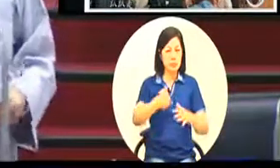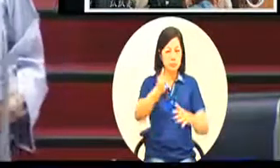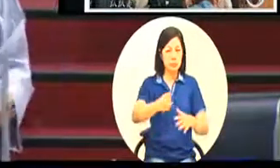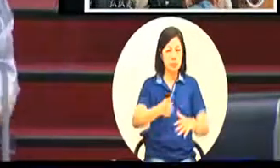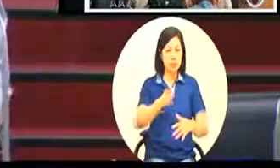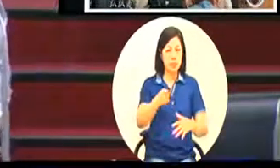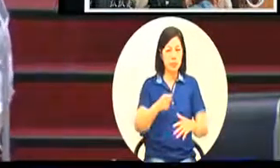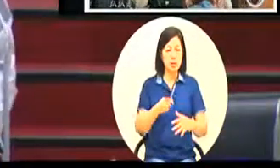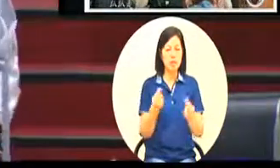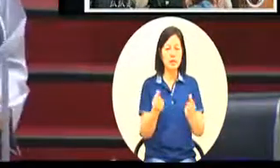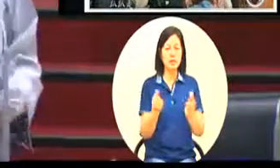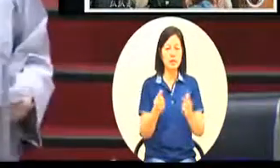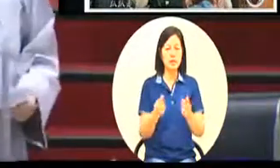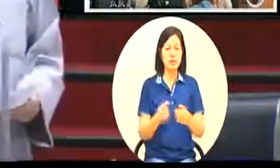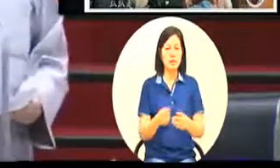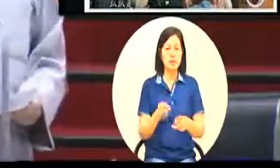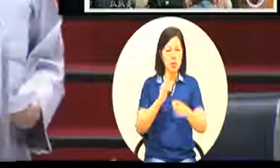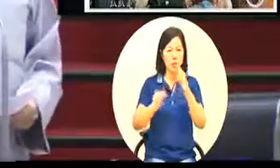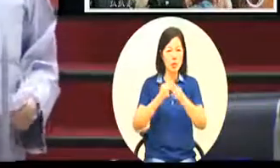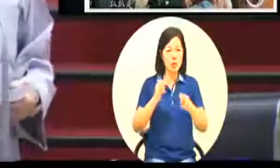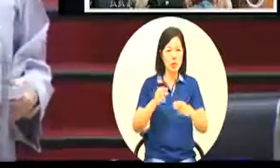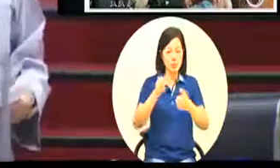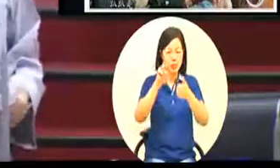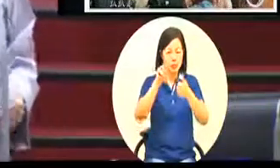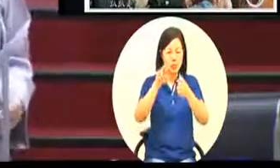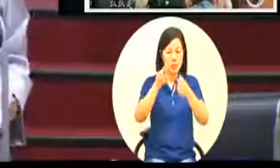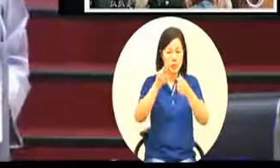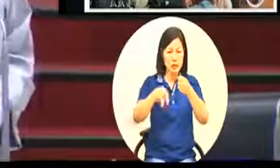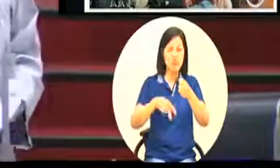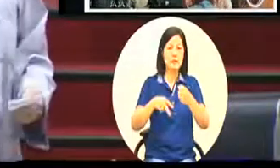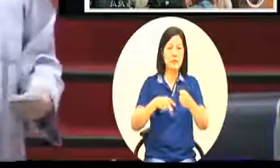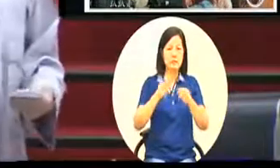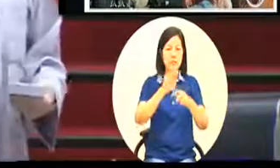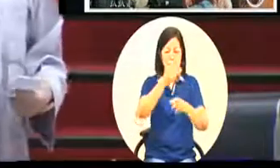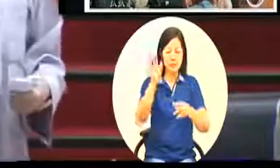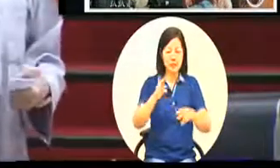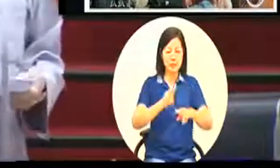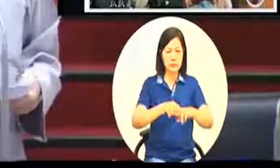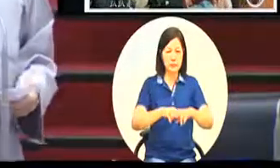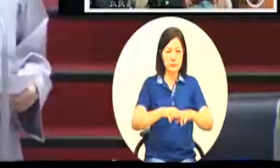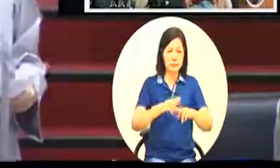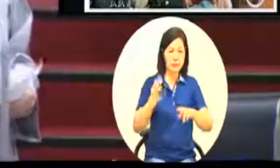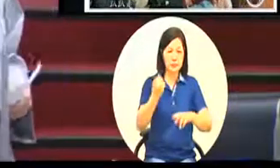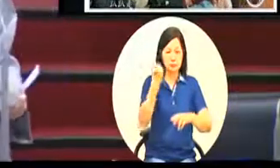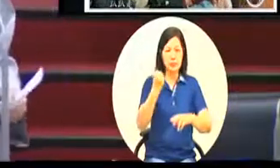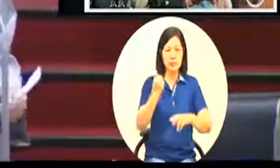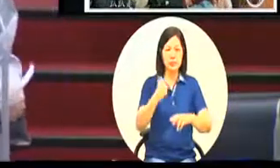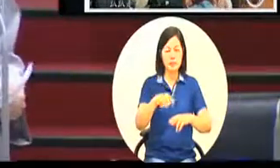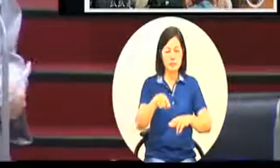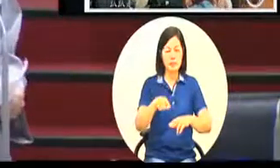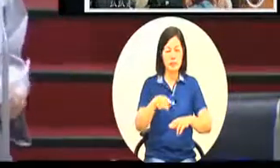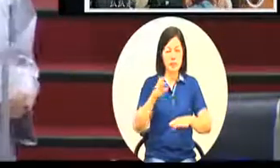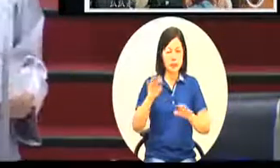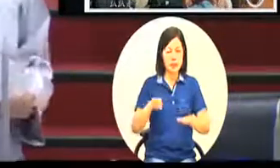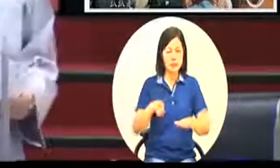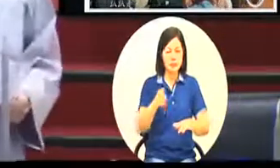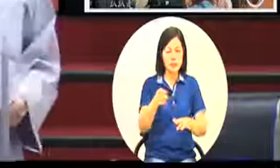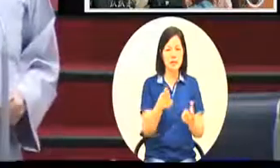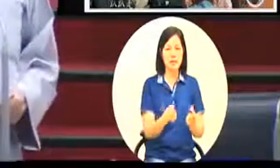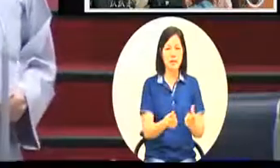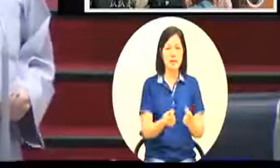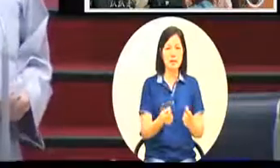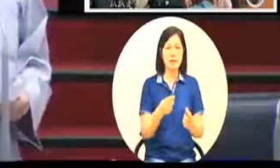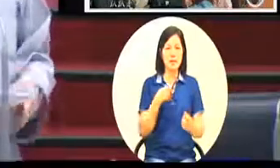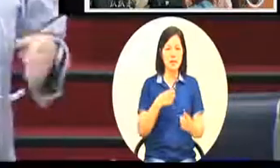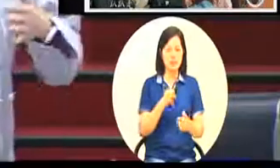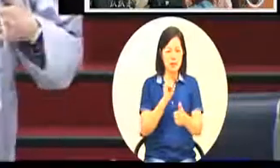天解天，啊嘛，伊讲了啊，切看好对台湾人民的交代志，你今仔日。啊！那个冠军呢？